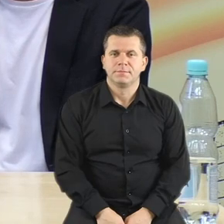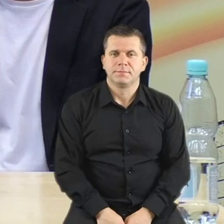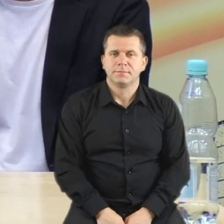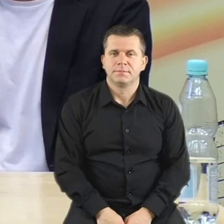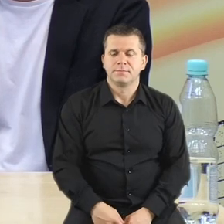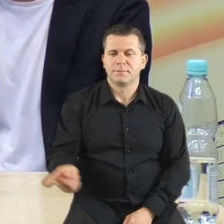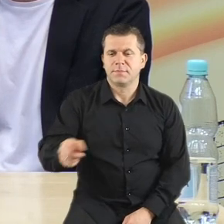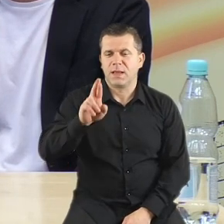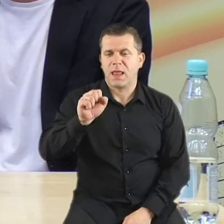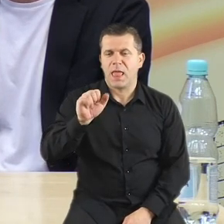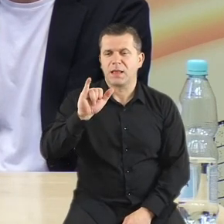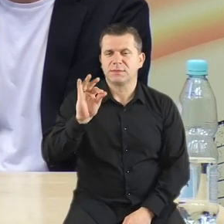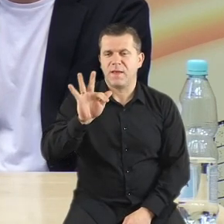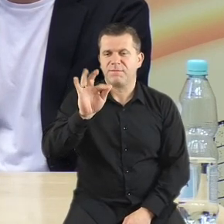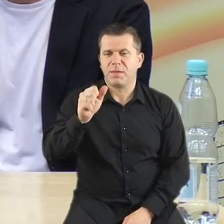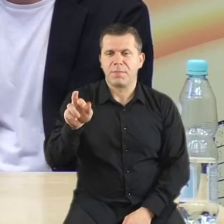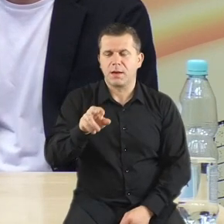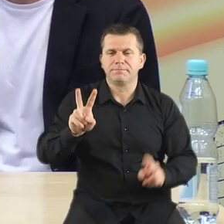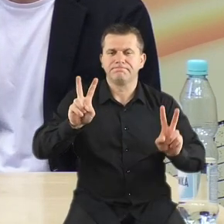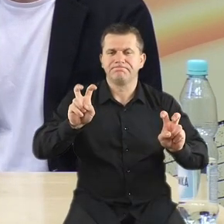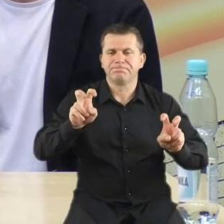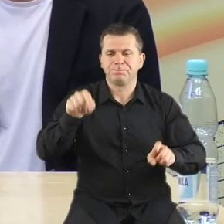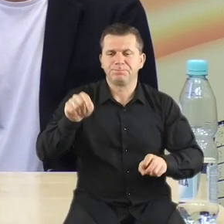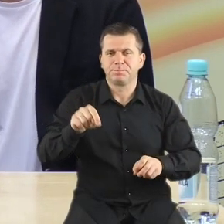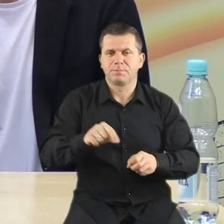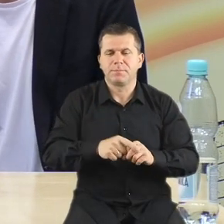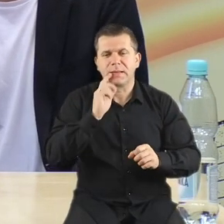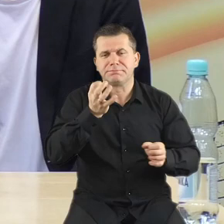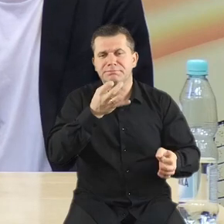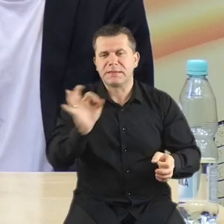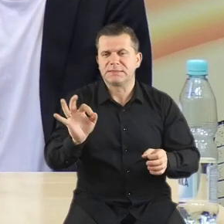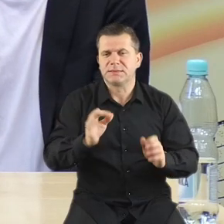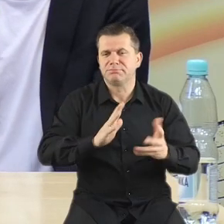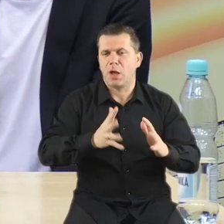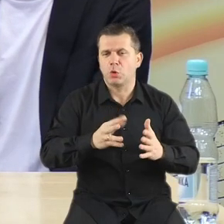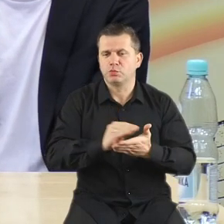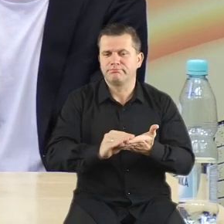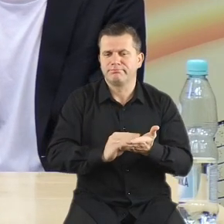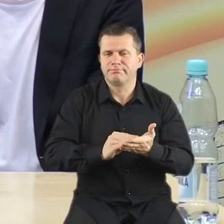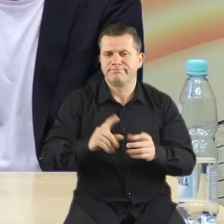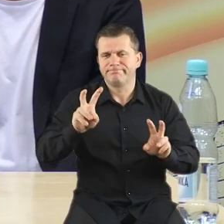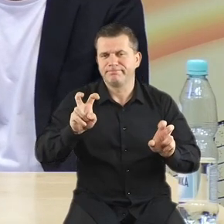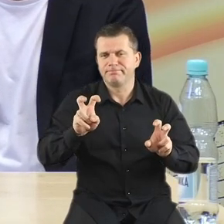W Rise Fiber stosuje pan taki bardzo ekonomiczny styl pisania.